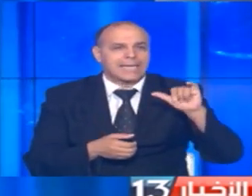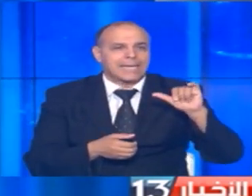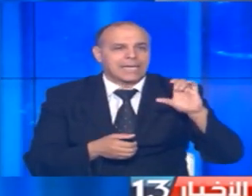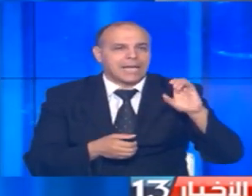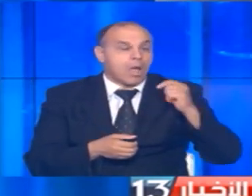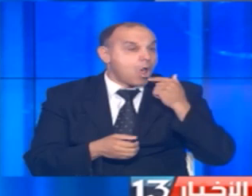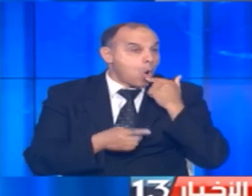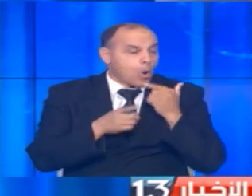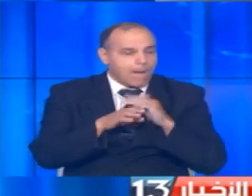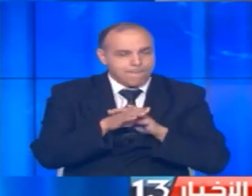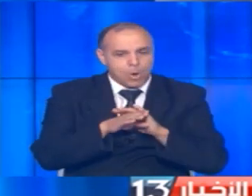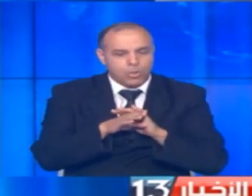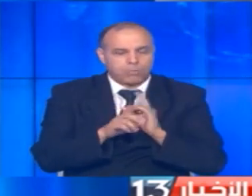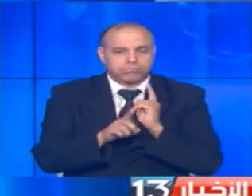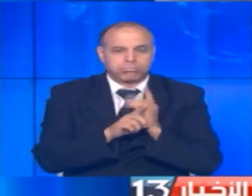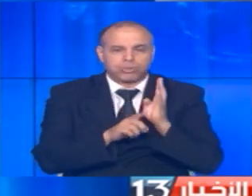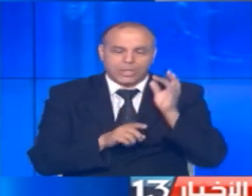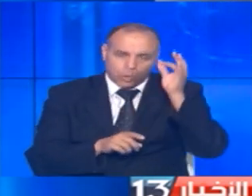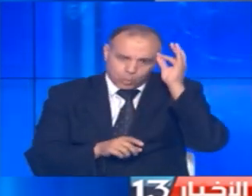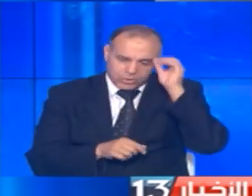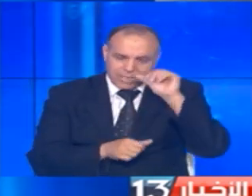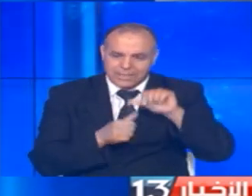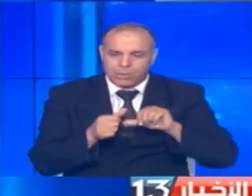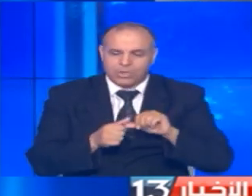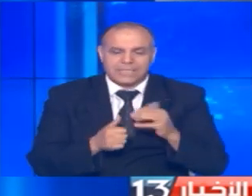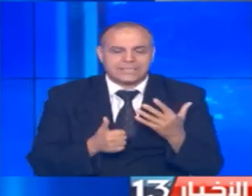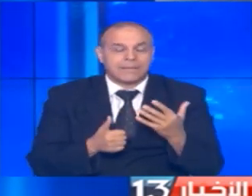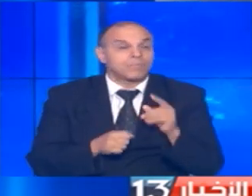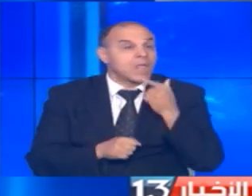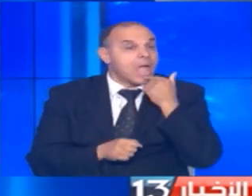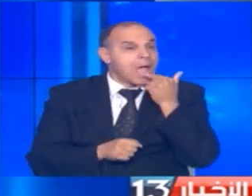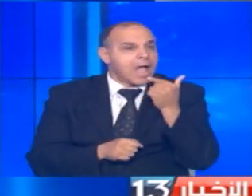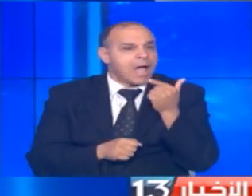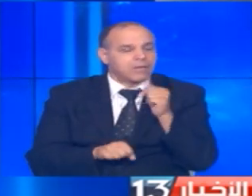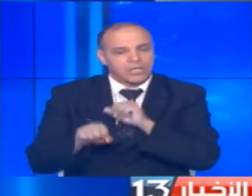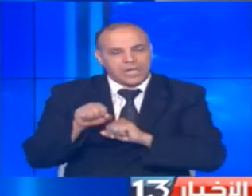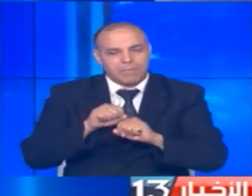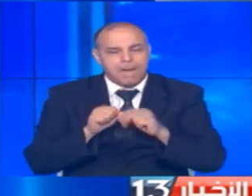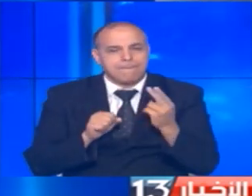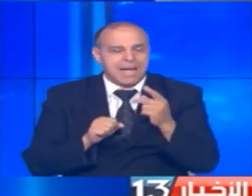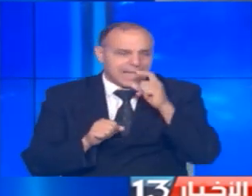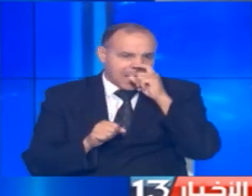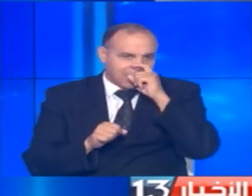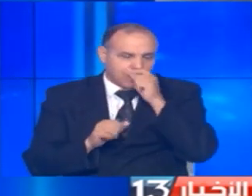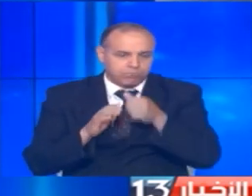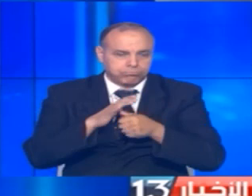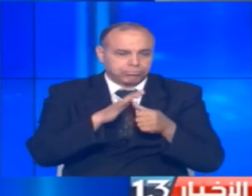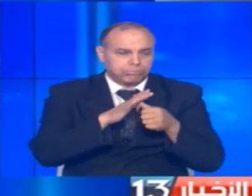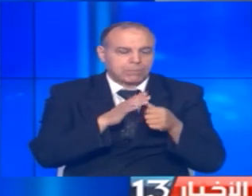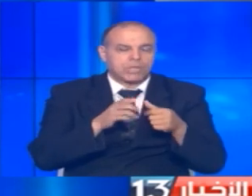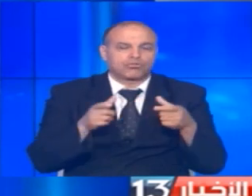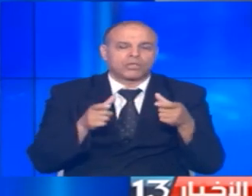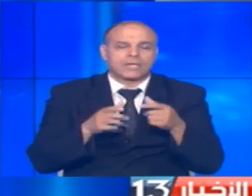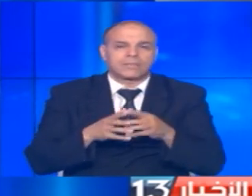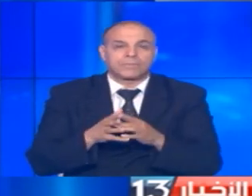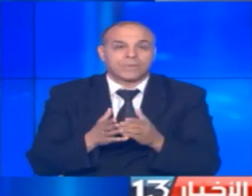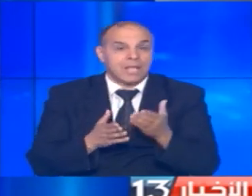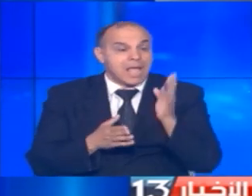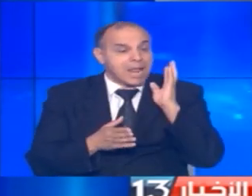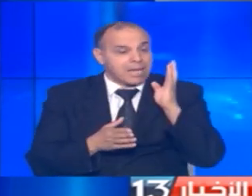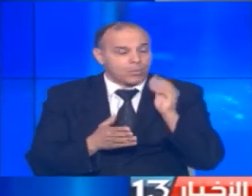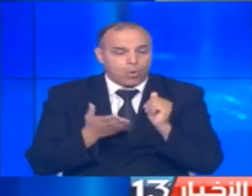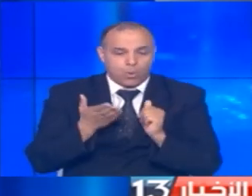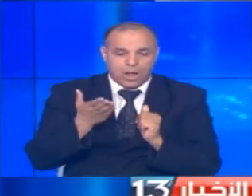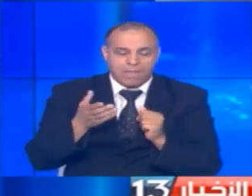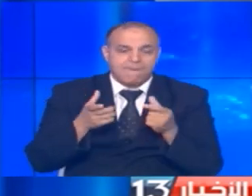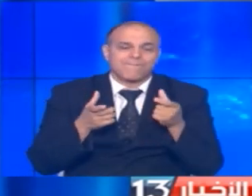كان محور منتدى تونس في دورته السادسة التي ينظمها المعهد العربي لرؤساء المؤسسات. الندوة